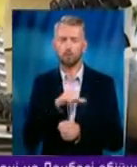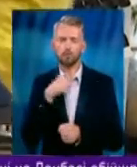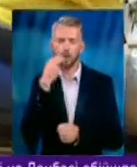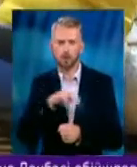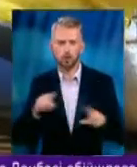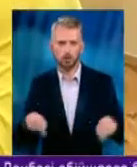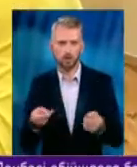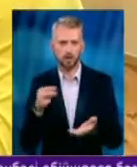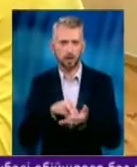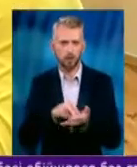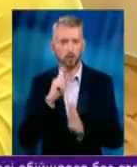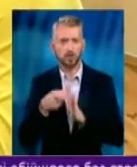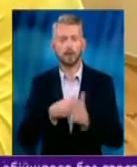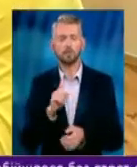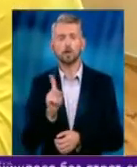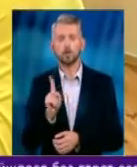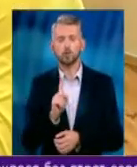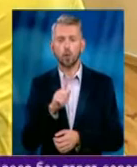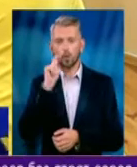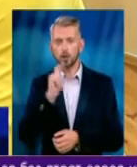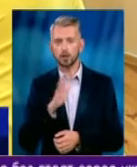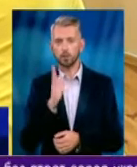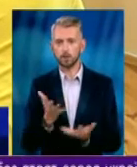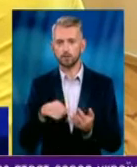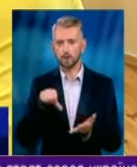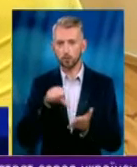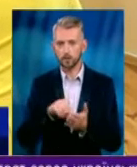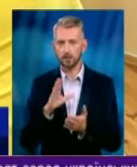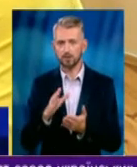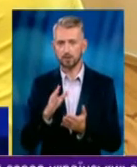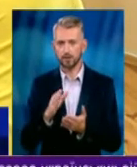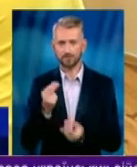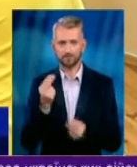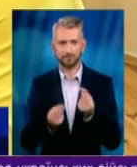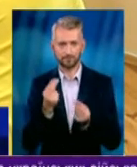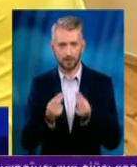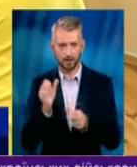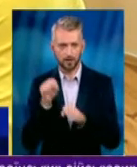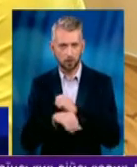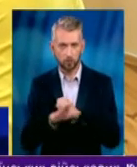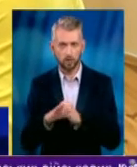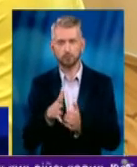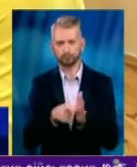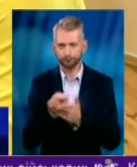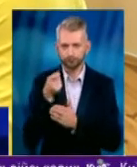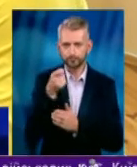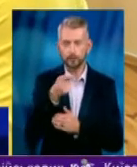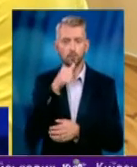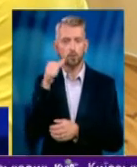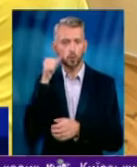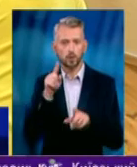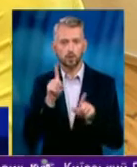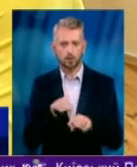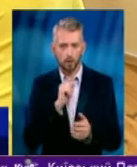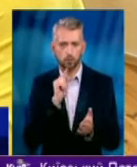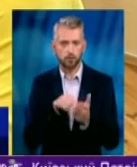найкращою реабілітацією. Дізнався, що Україна буде брати участь в Invictus Games, також подав свою заявку. Тобто в минулому році теж прийшов в